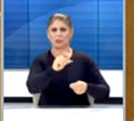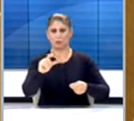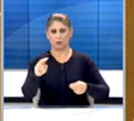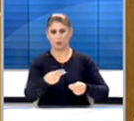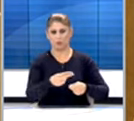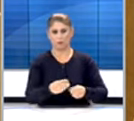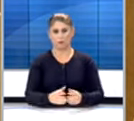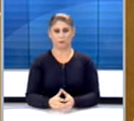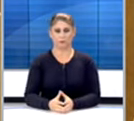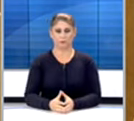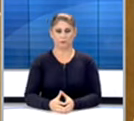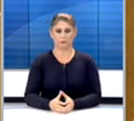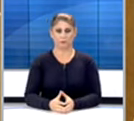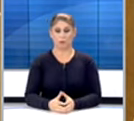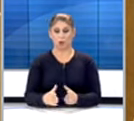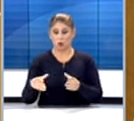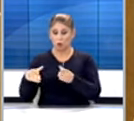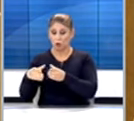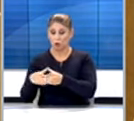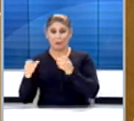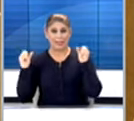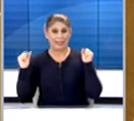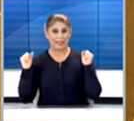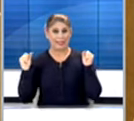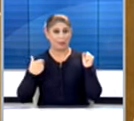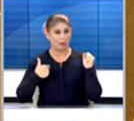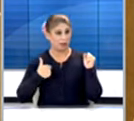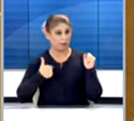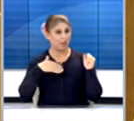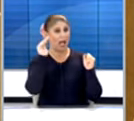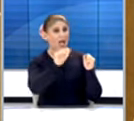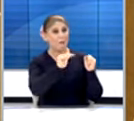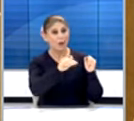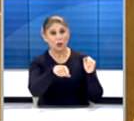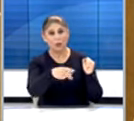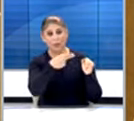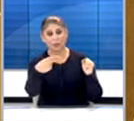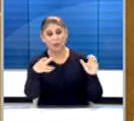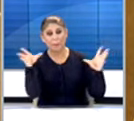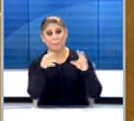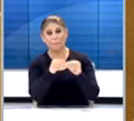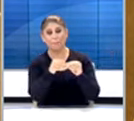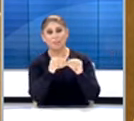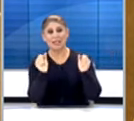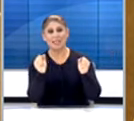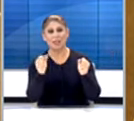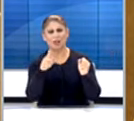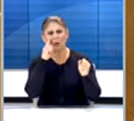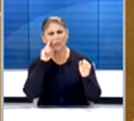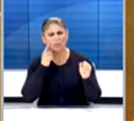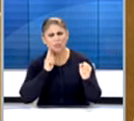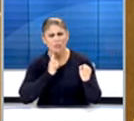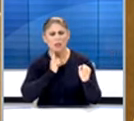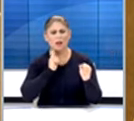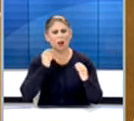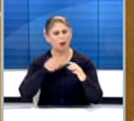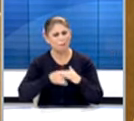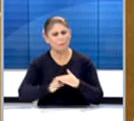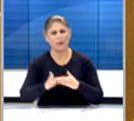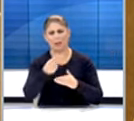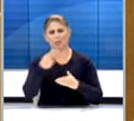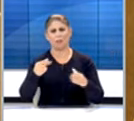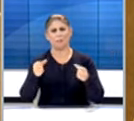ευρώ. Υγεία. Σας καταθέσαμε επίκαιρη επερώτηση για το δράμα που βιώνουν οι πολίτες και έχετε δημιουργήσει